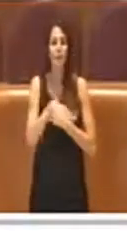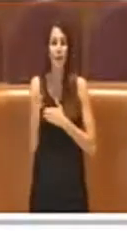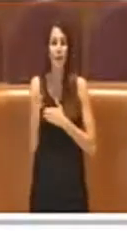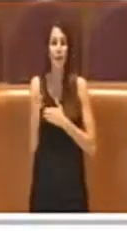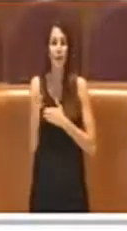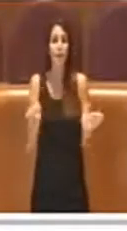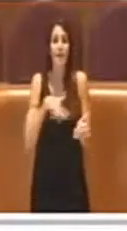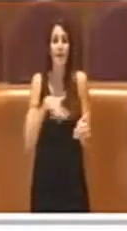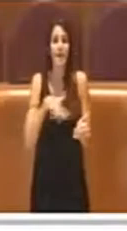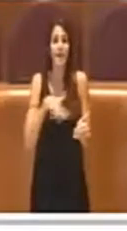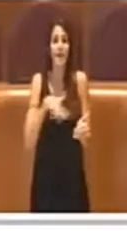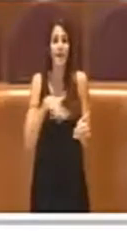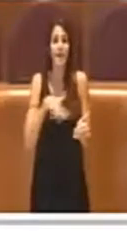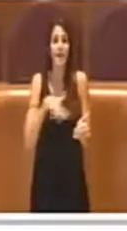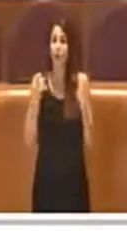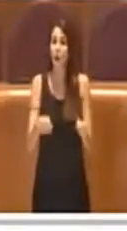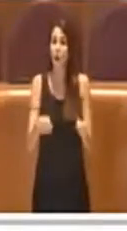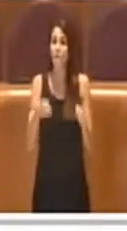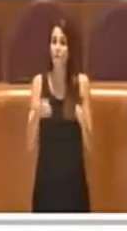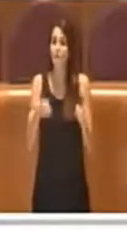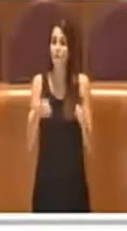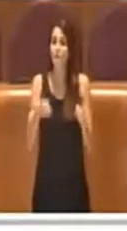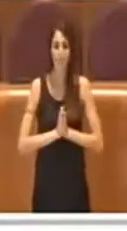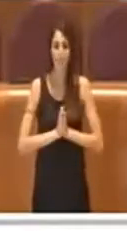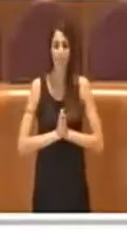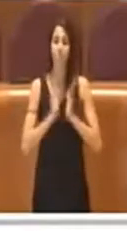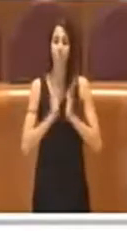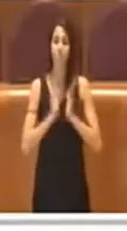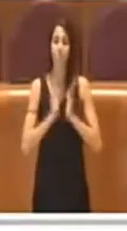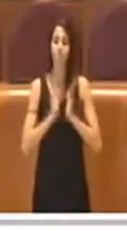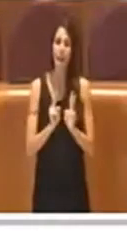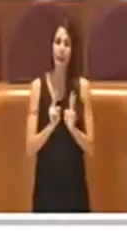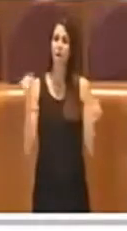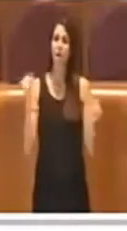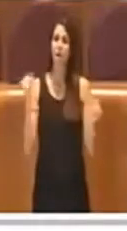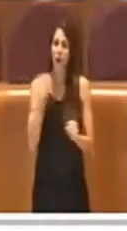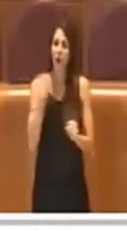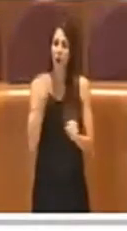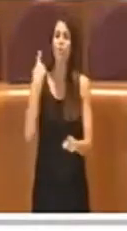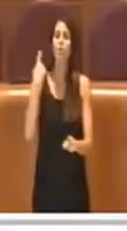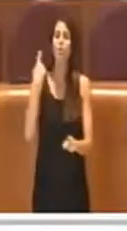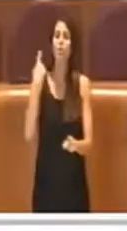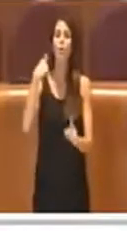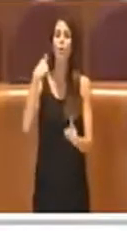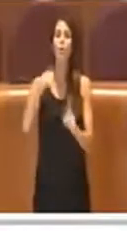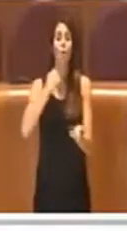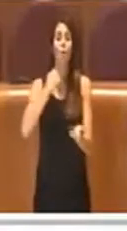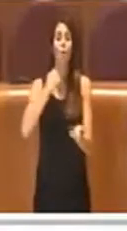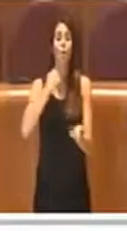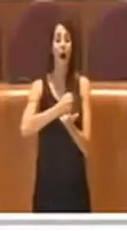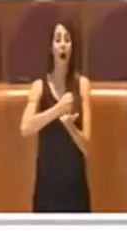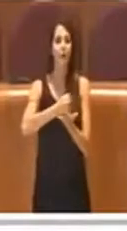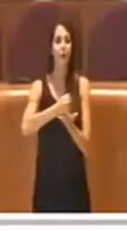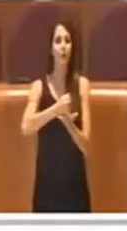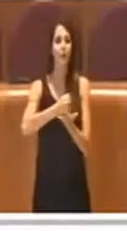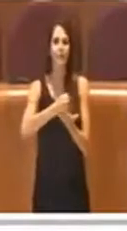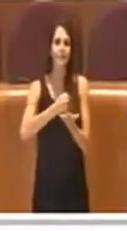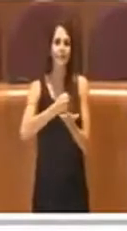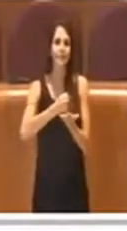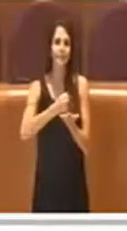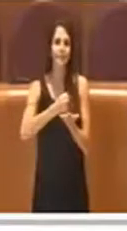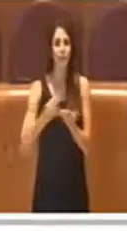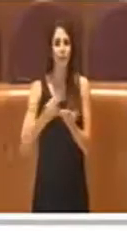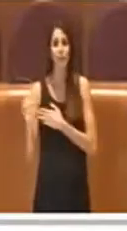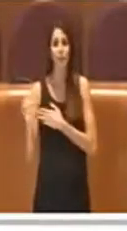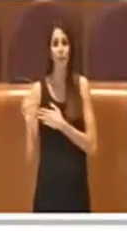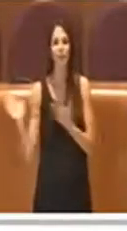Dipartimento Ambiente. Quindi questa serie di azioni e di autorizzazioni che escludono tutto quello che non riguarda le autorizzazioni del